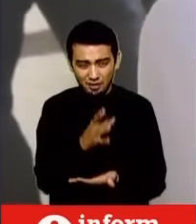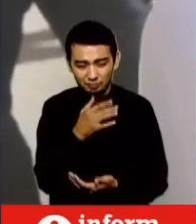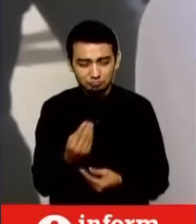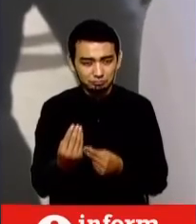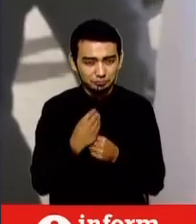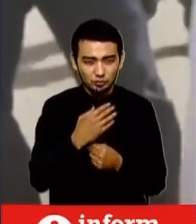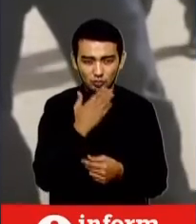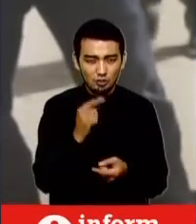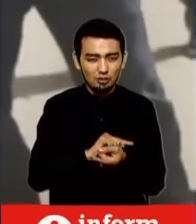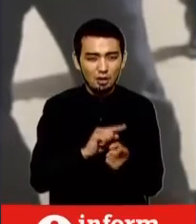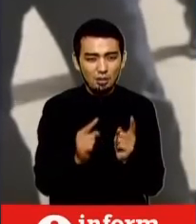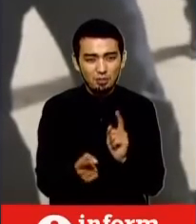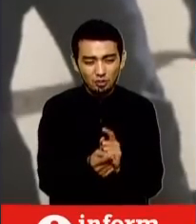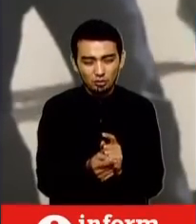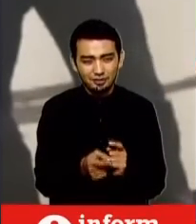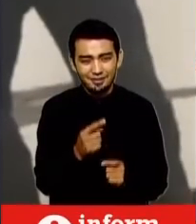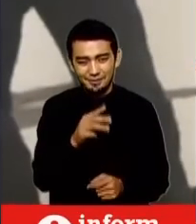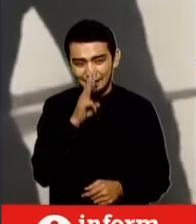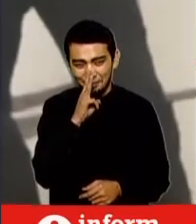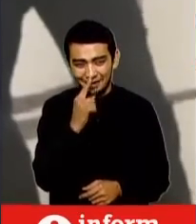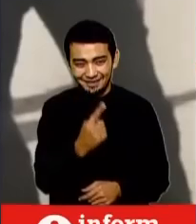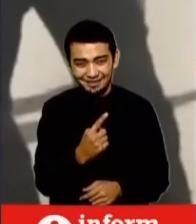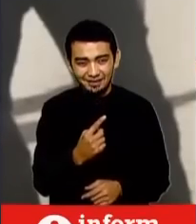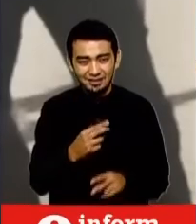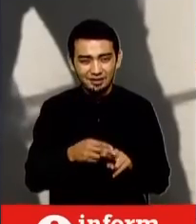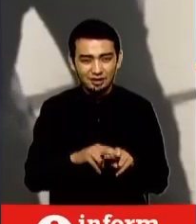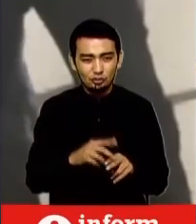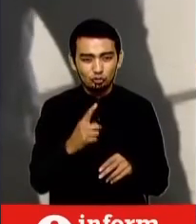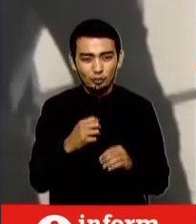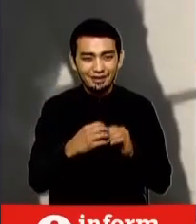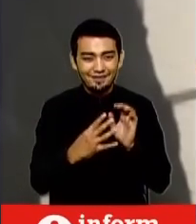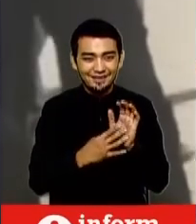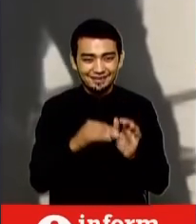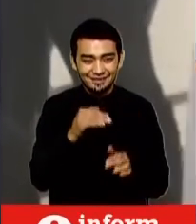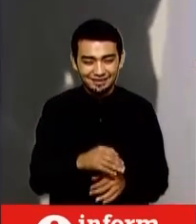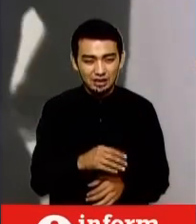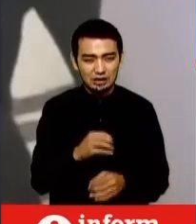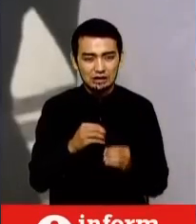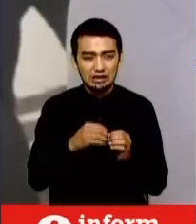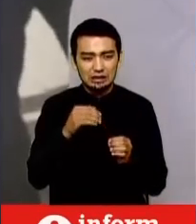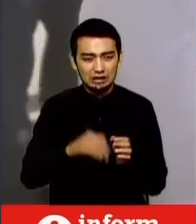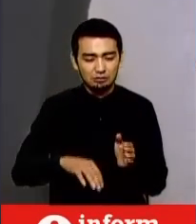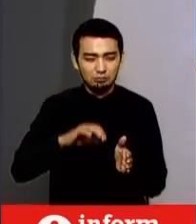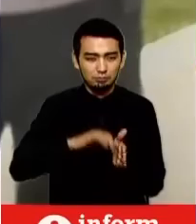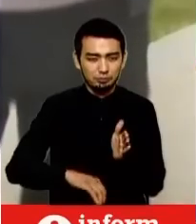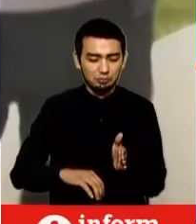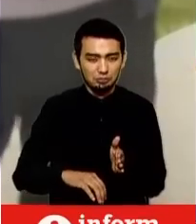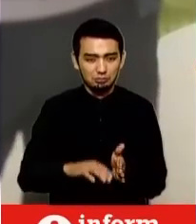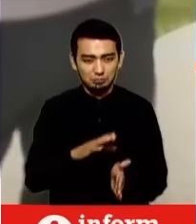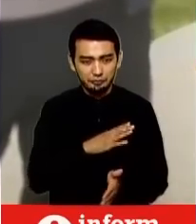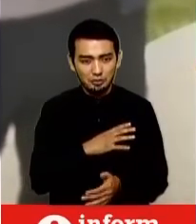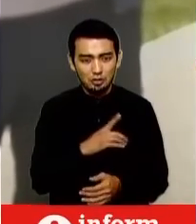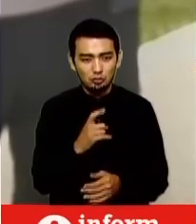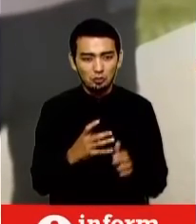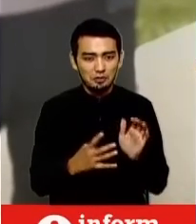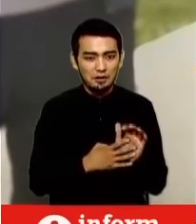Қайта наоборот, сол алатын бір айлығымыздан жаңа 119 мыңнан 10 мың теңге қысқартып бергенде 109 мыңға